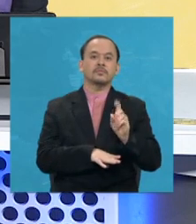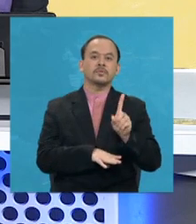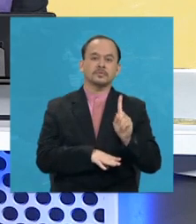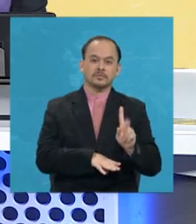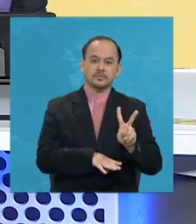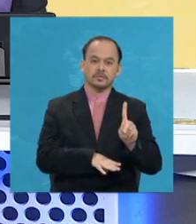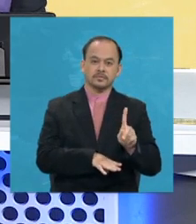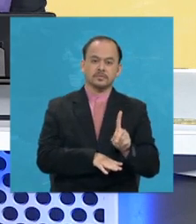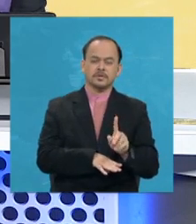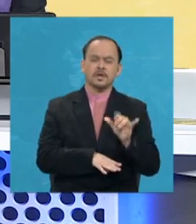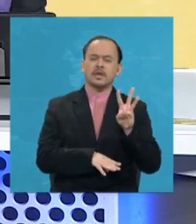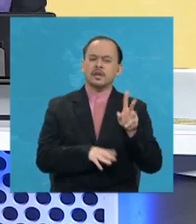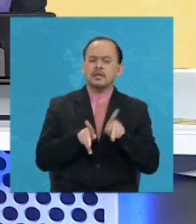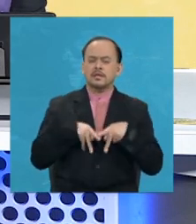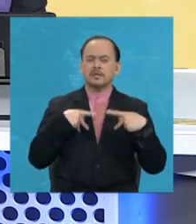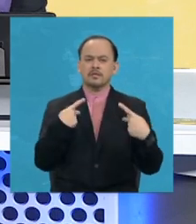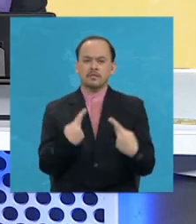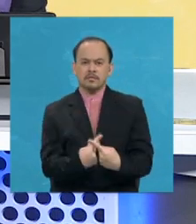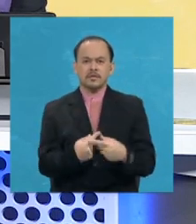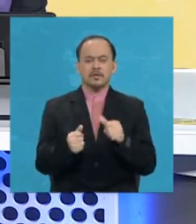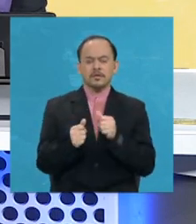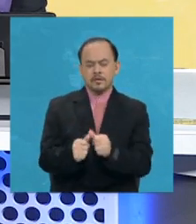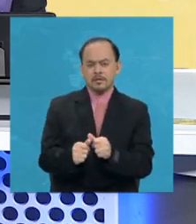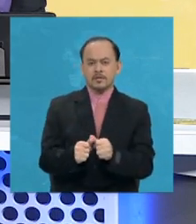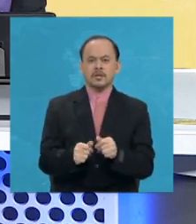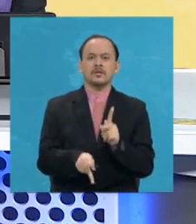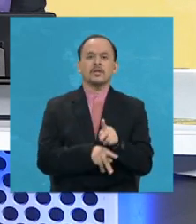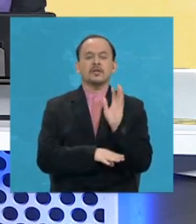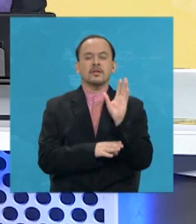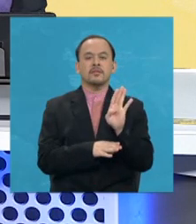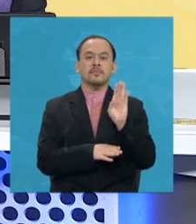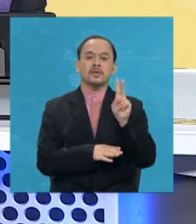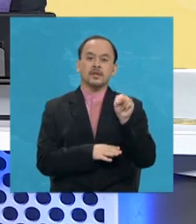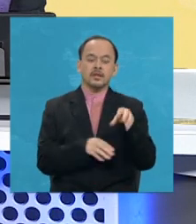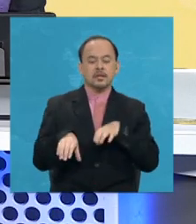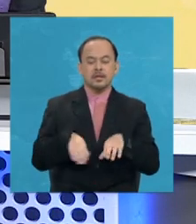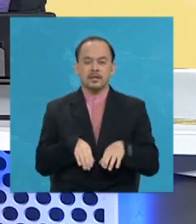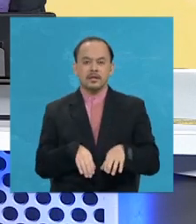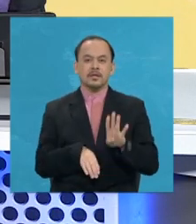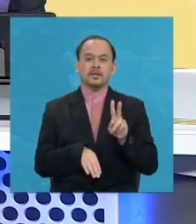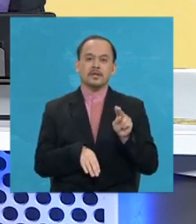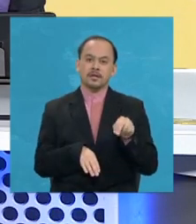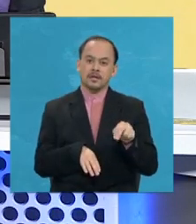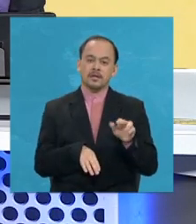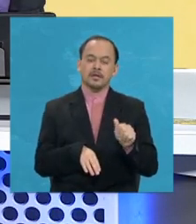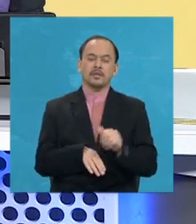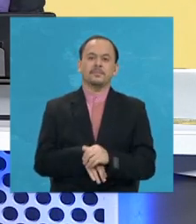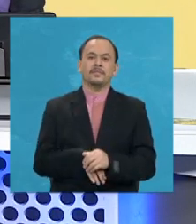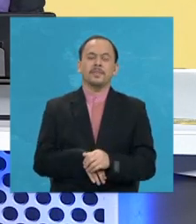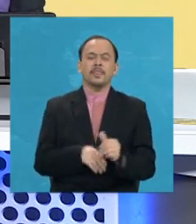2021 pedang pasukan Brazil pada kejuaraan terbuka anjuran persatuan pelajar yang kebangsaan Brunei Darussalam Vietnam